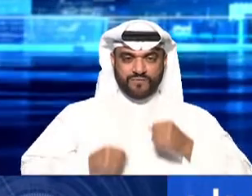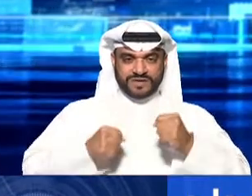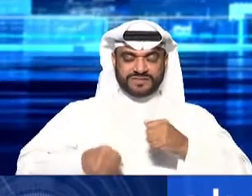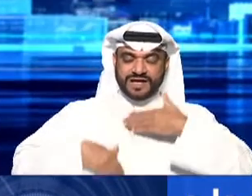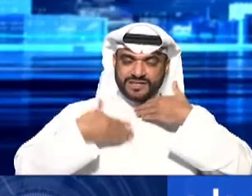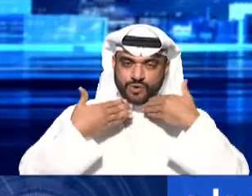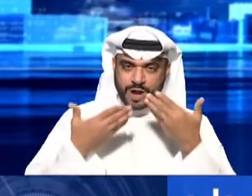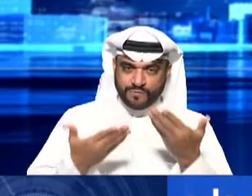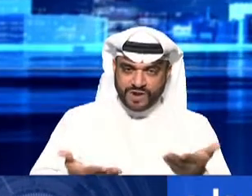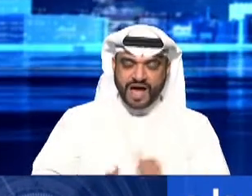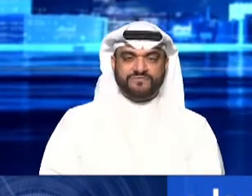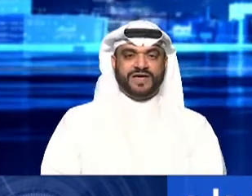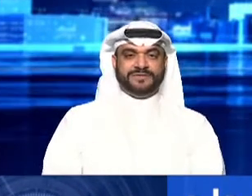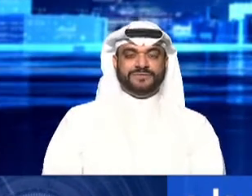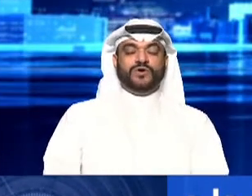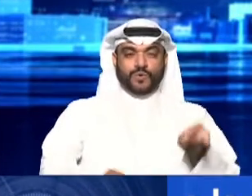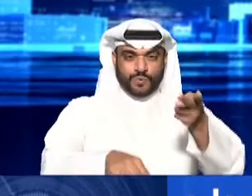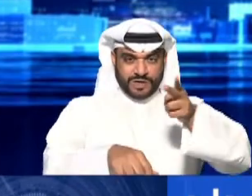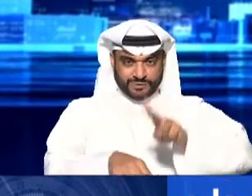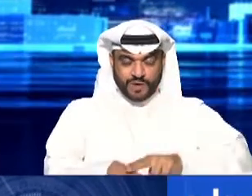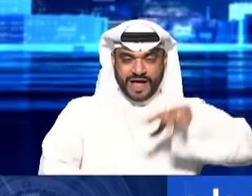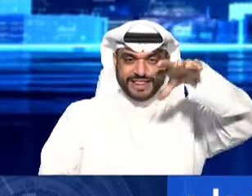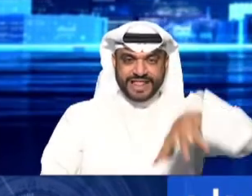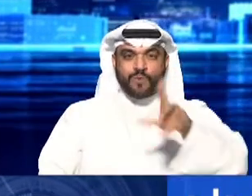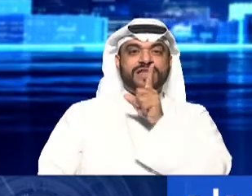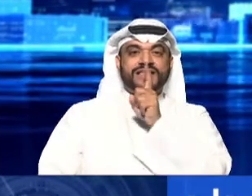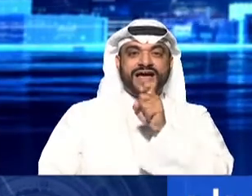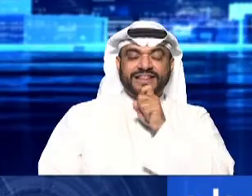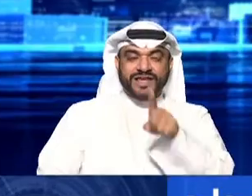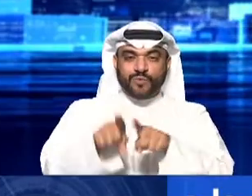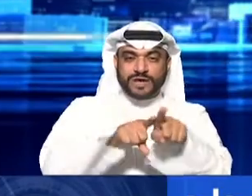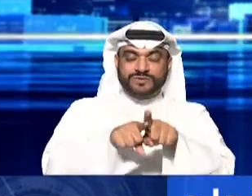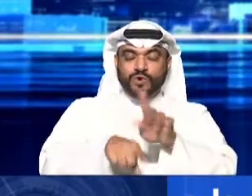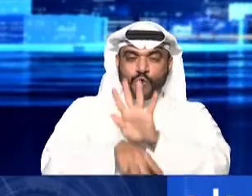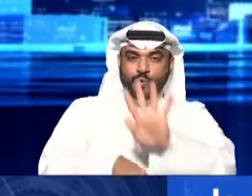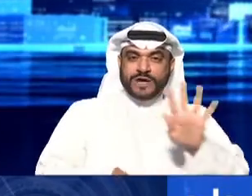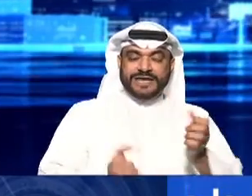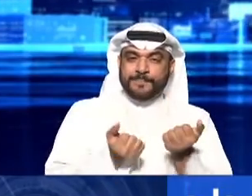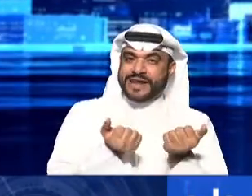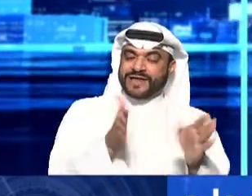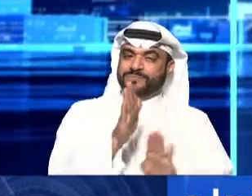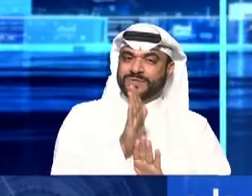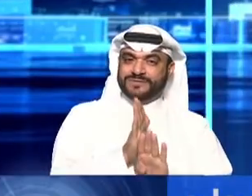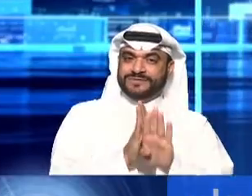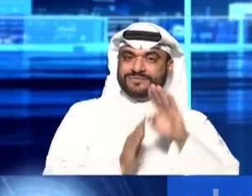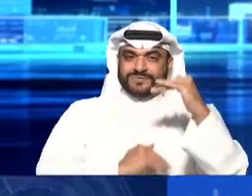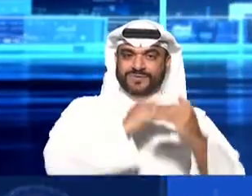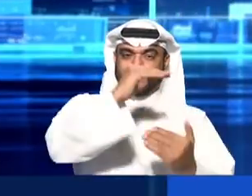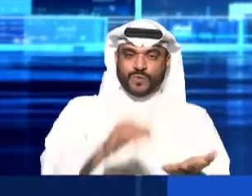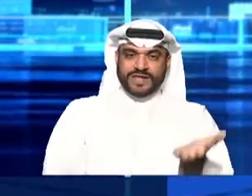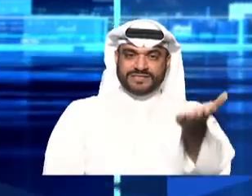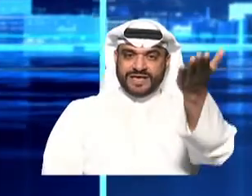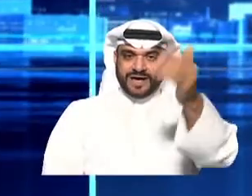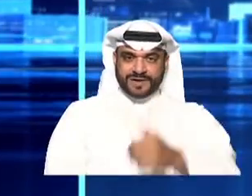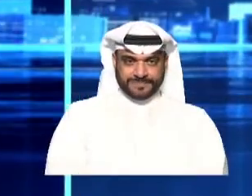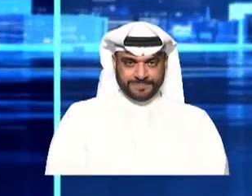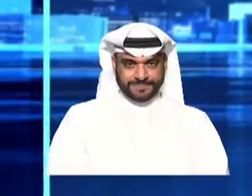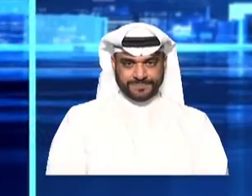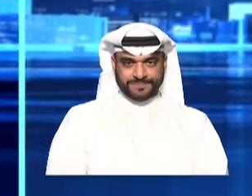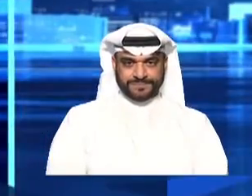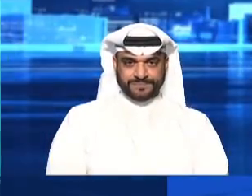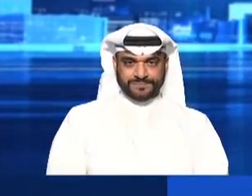دوام الصحة وموفور العافية، ولدولة قطر الشقيقة وشعبها الكريم دوام التقدم والازدهار.